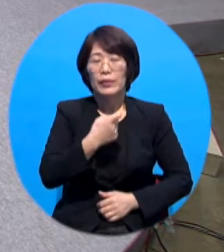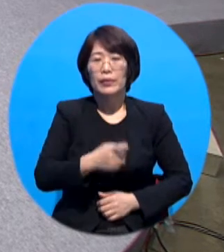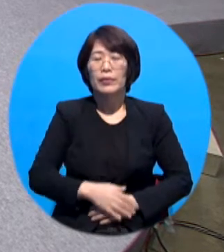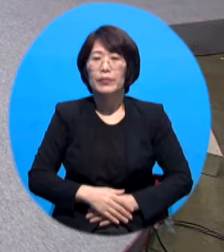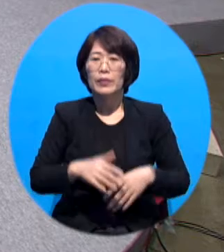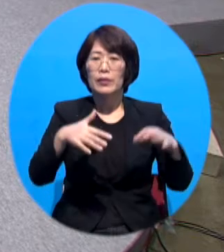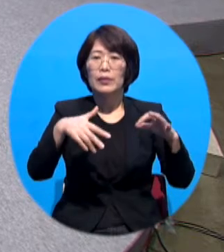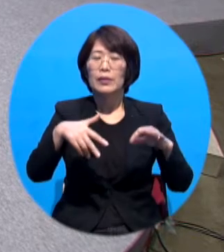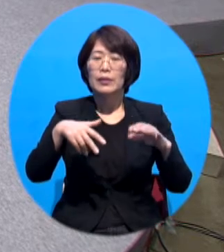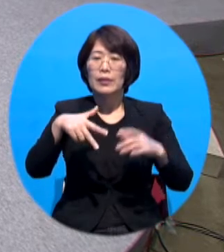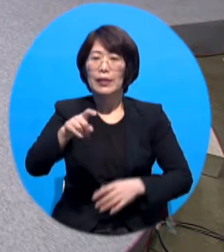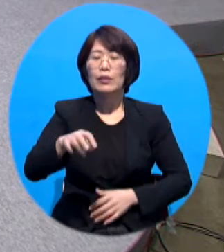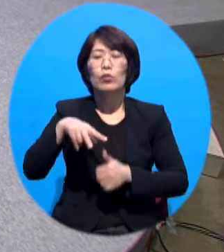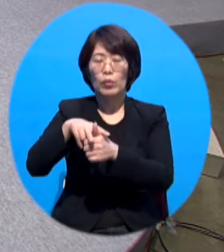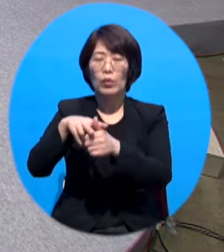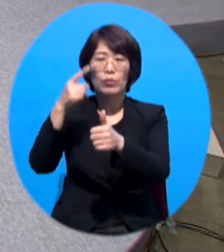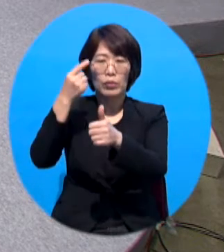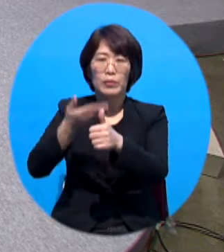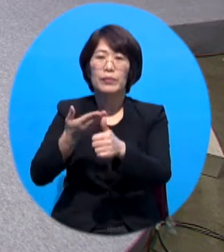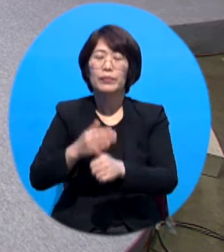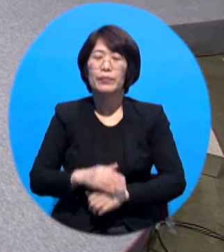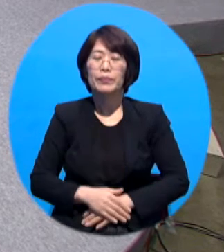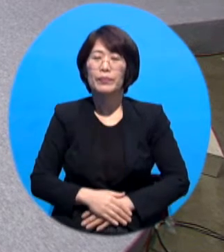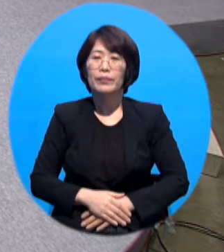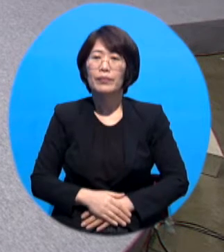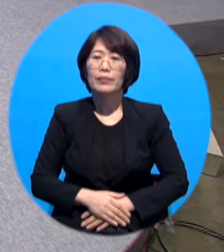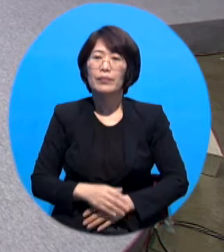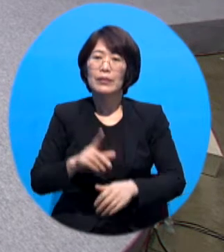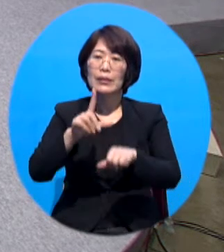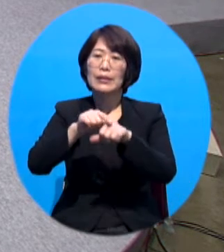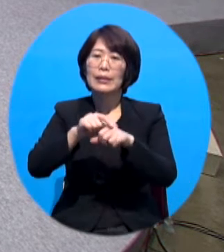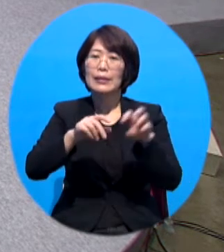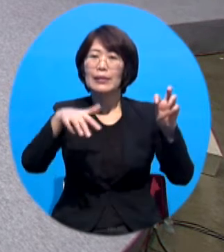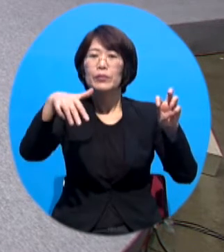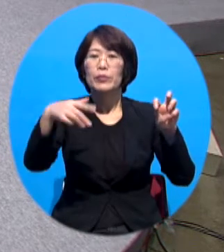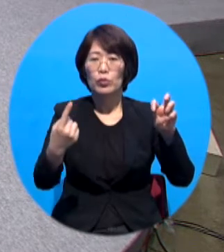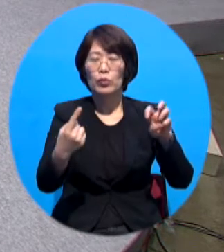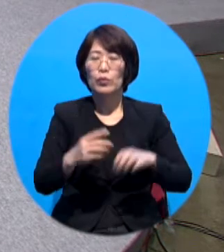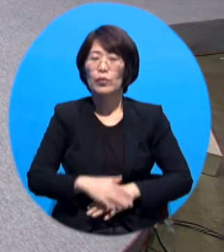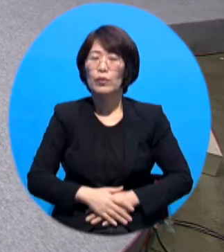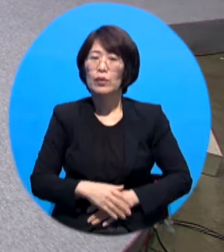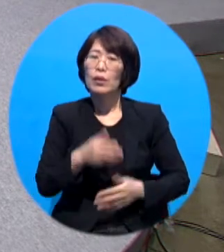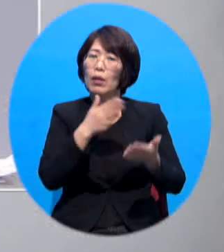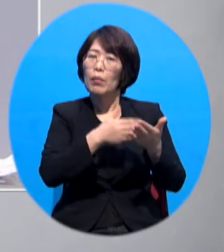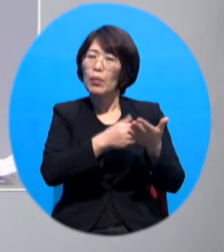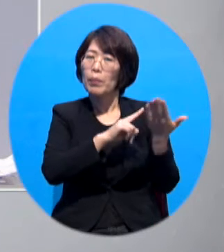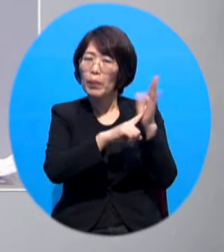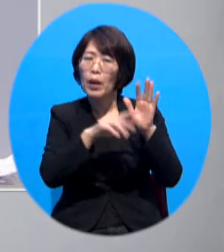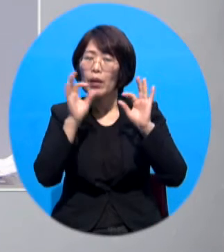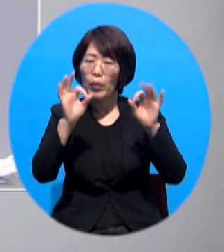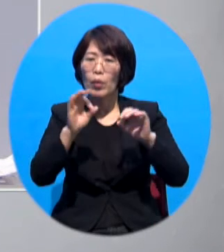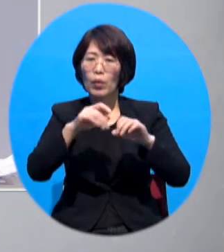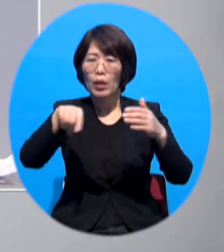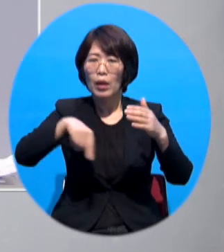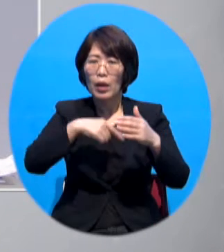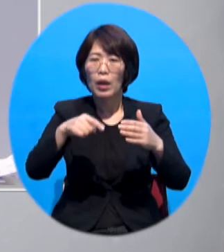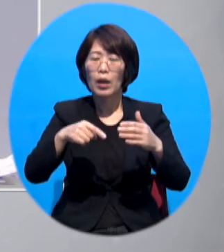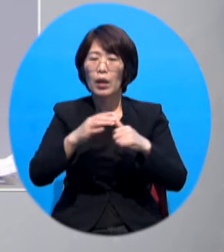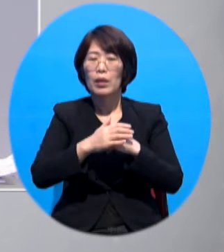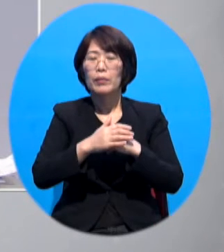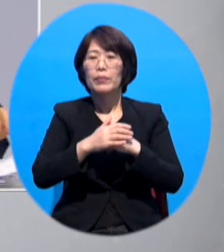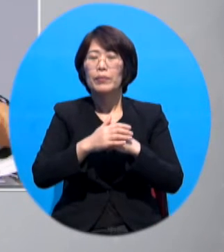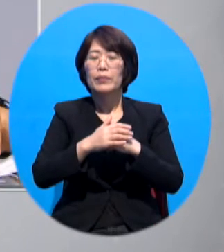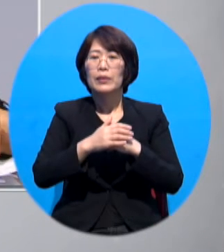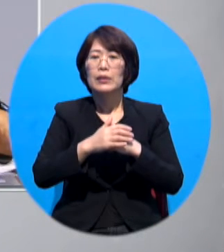이번에는 장송 후보에게 질문해 주시기 바랍니다 질문 시간 30초 입니다 원로 모델에 의하면 앞으로 내부용 공모 개장을 계속